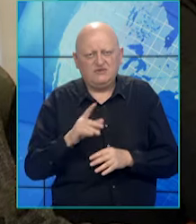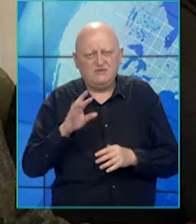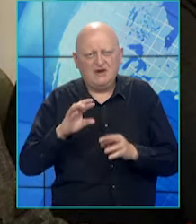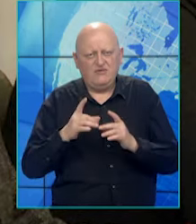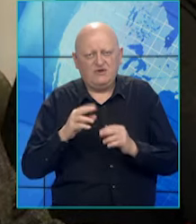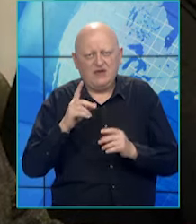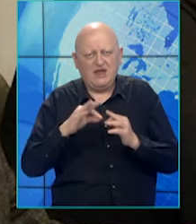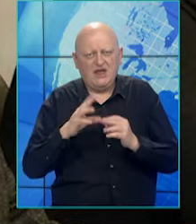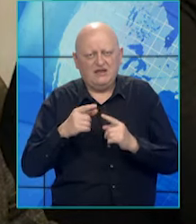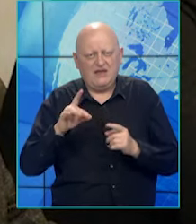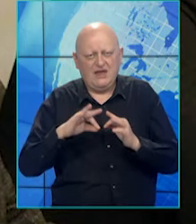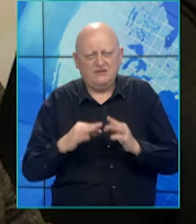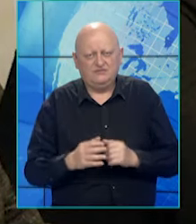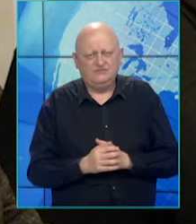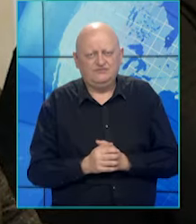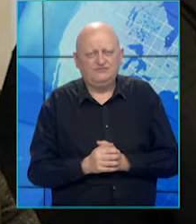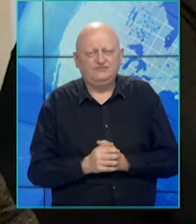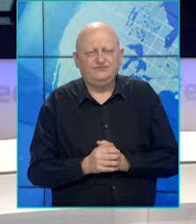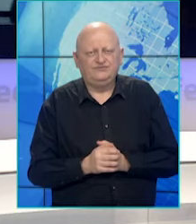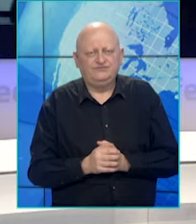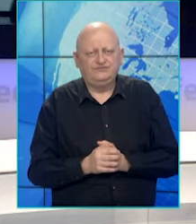u misijama EUFOR-a i ALTE-e.